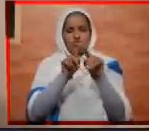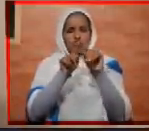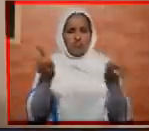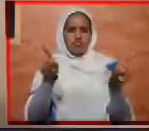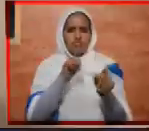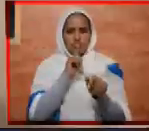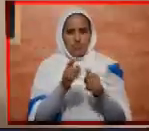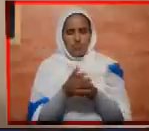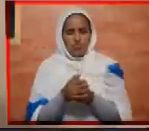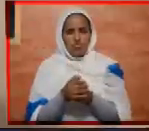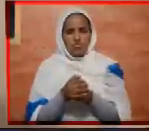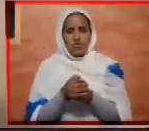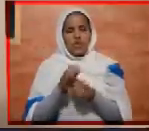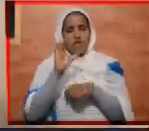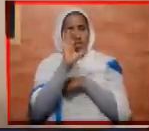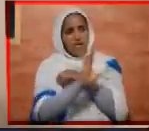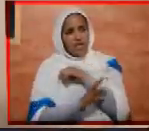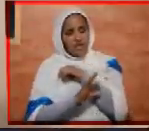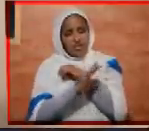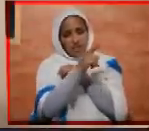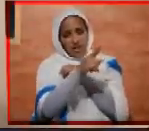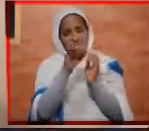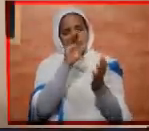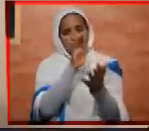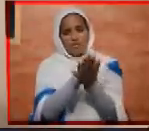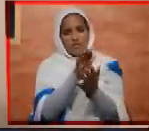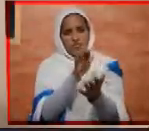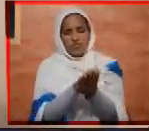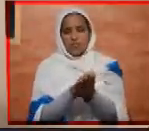ወጥቶ ወርዶ ነው የሚማረው። ከዚያ